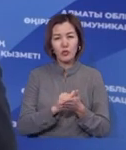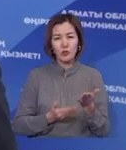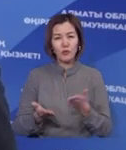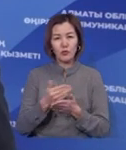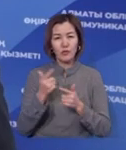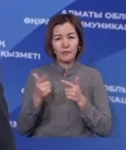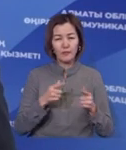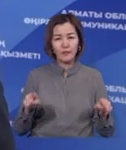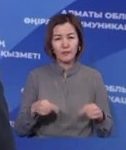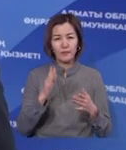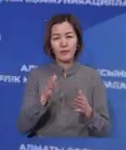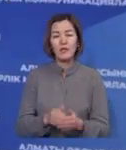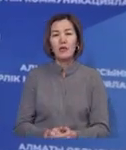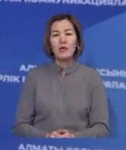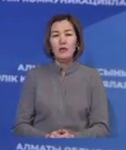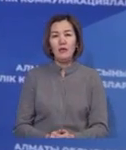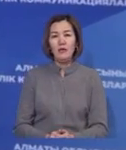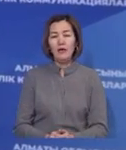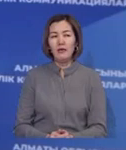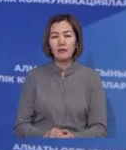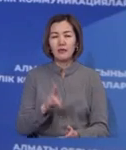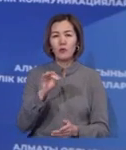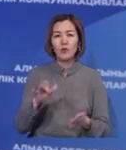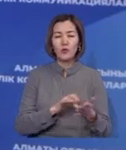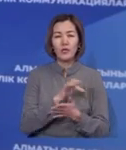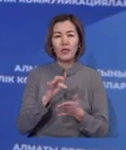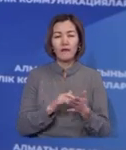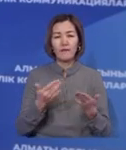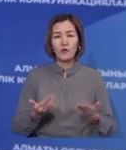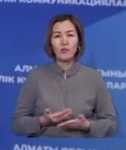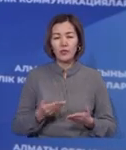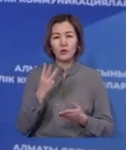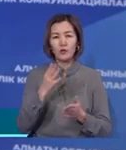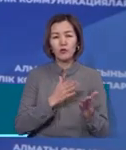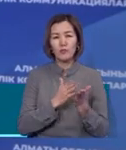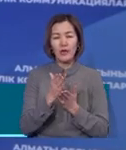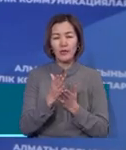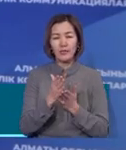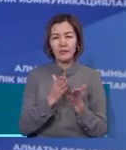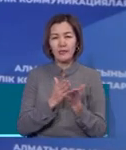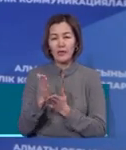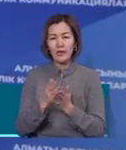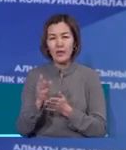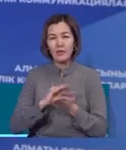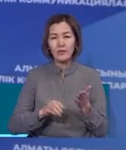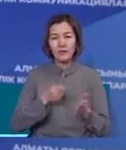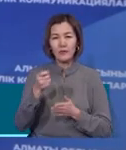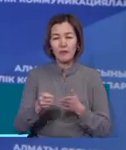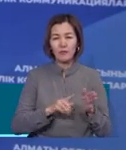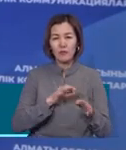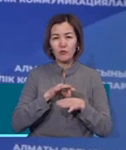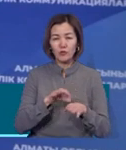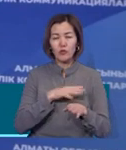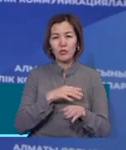жинастырып қалыптастырып жатыр. Қонаев әлеуметтік кәсіпкерлік корпорациясы үш бағытта өтініш қабылдаулар жұмыстарын жүргізуде. Оның